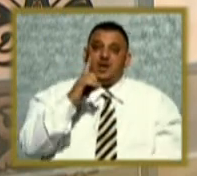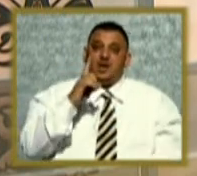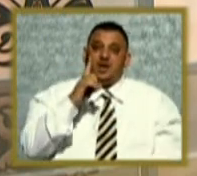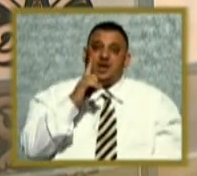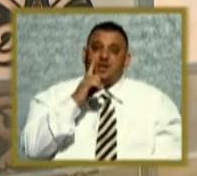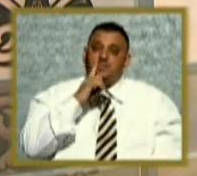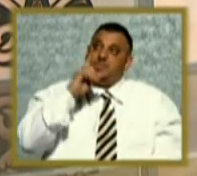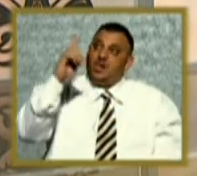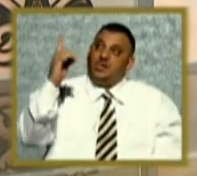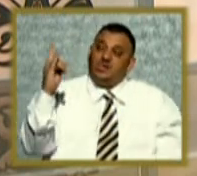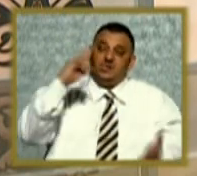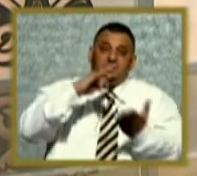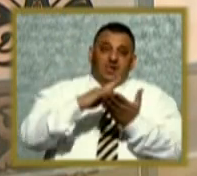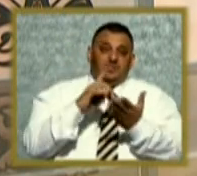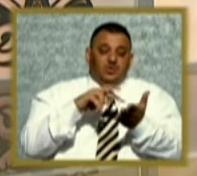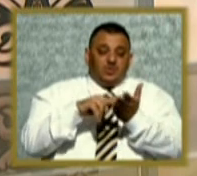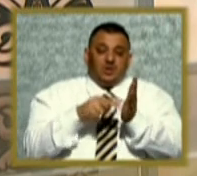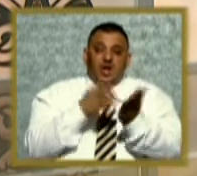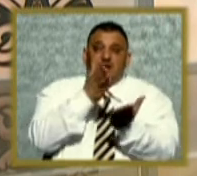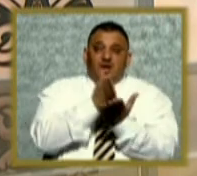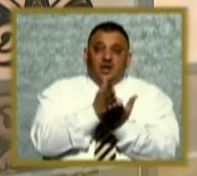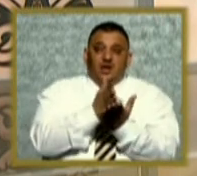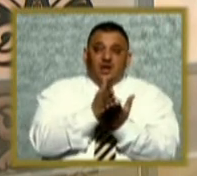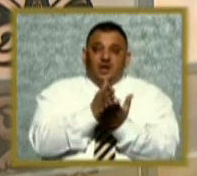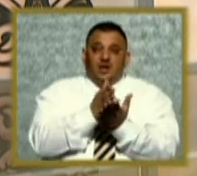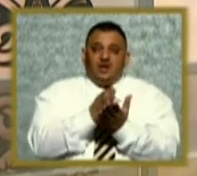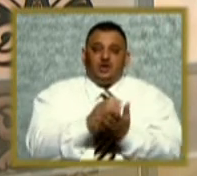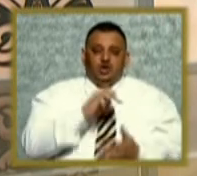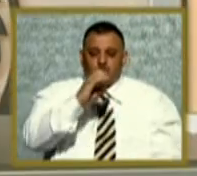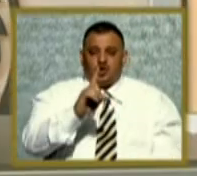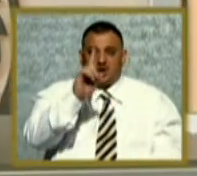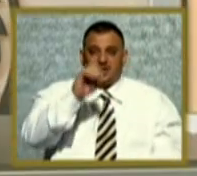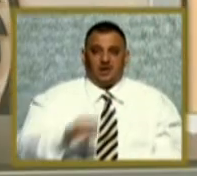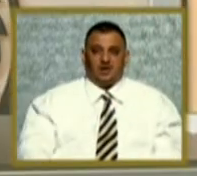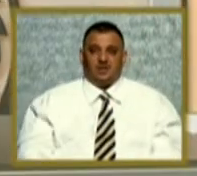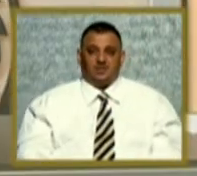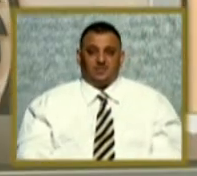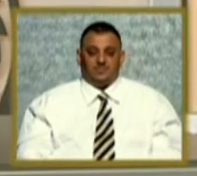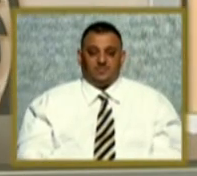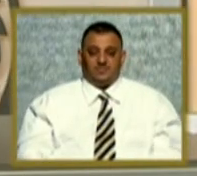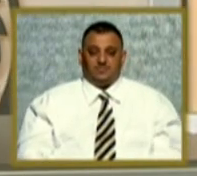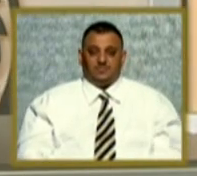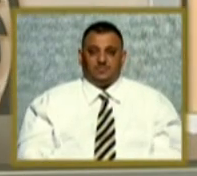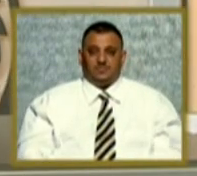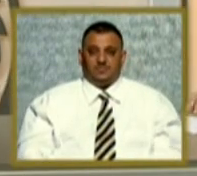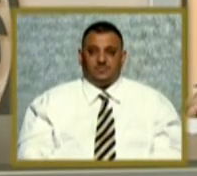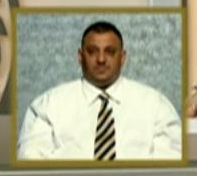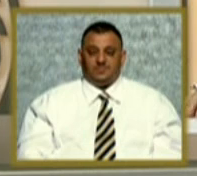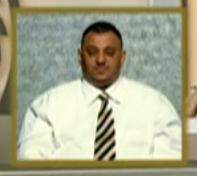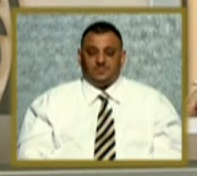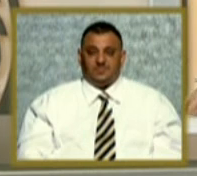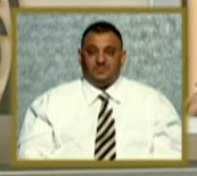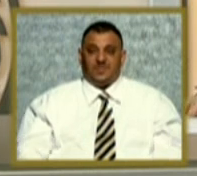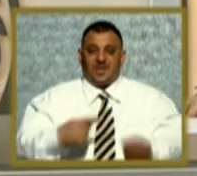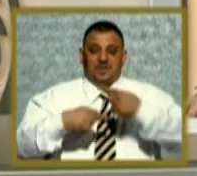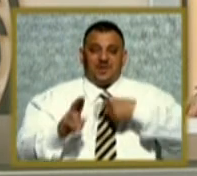وروح بيجي، كان في الحق ولا ما هو؟ ايه. طيب يا أحمد أبشر تسمع الجواب إن شاء الله. طيب أرجع